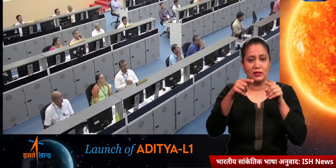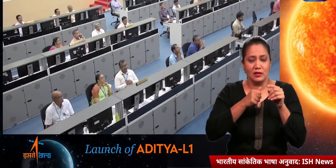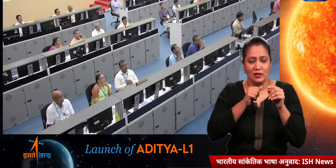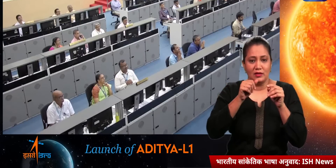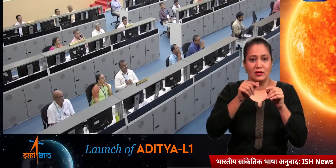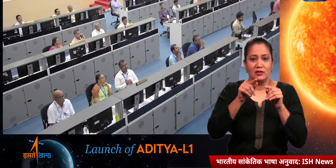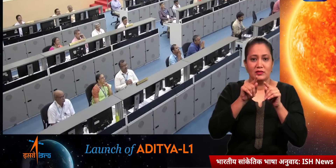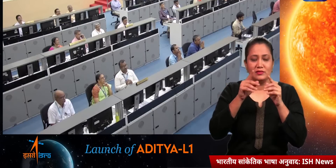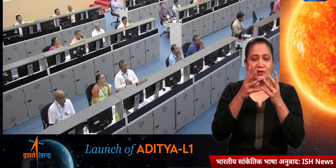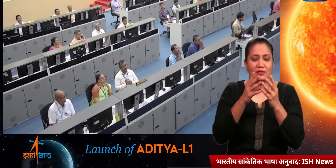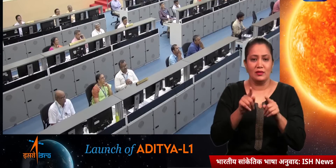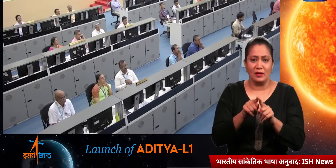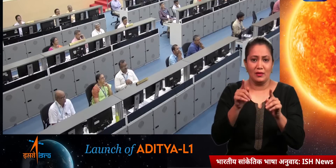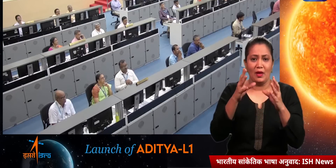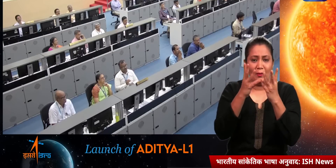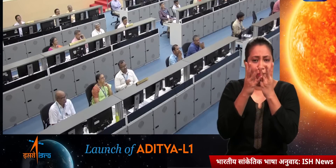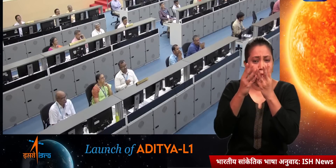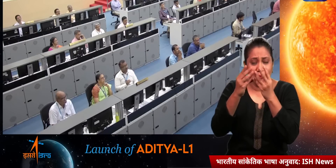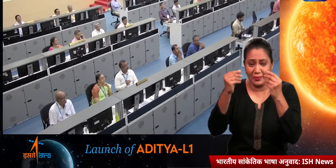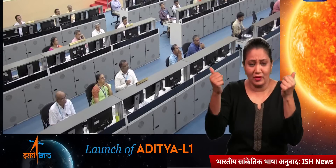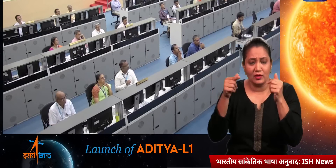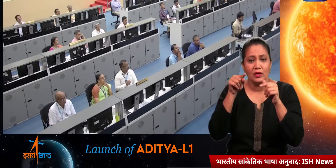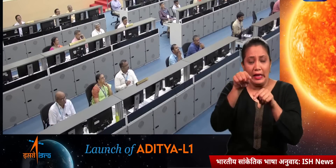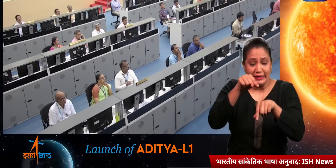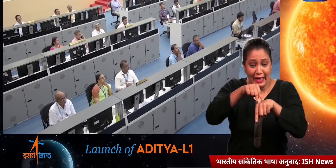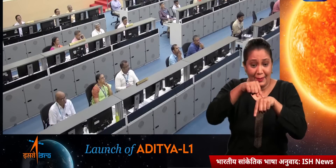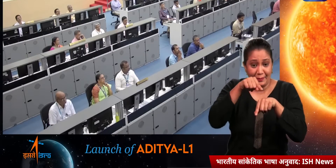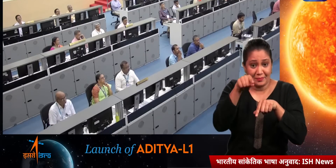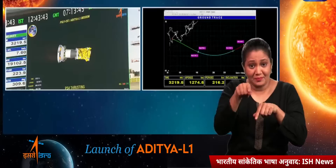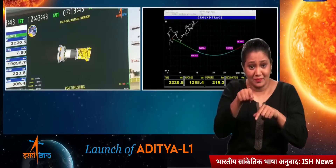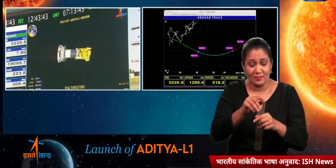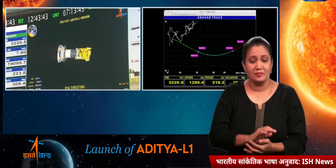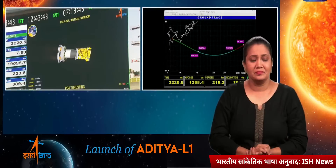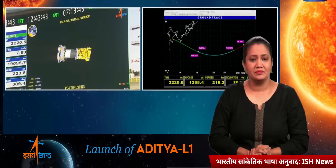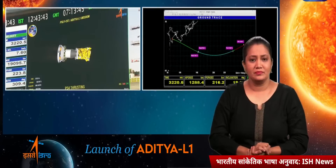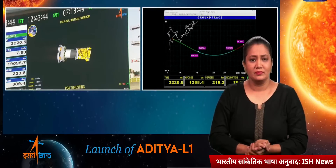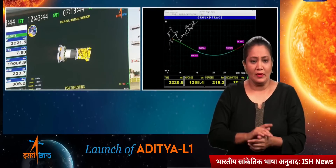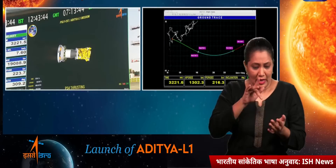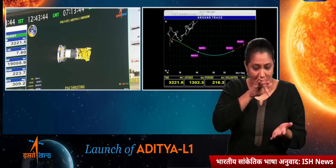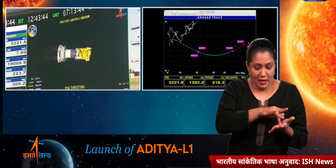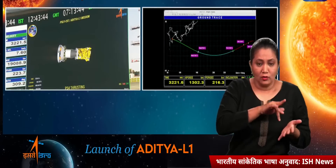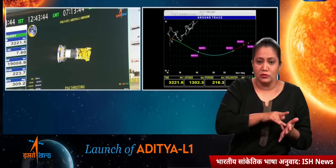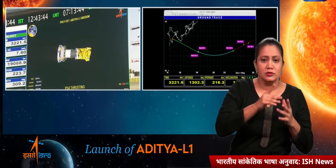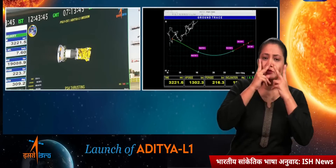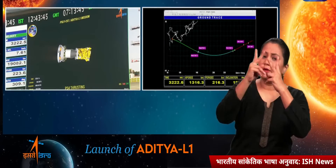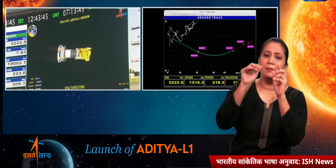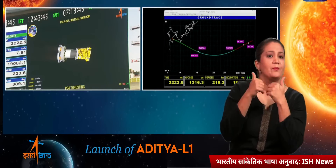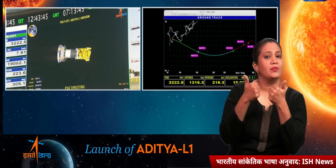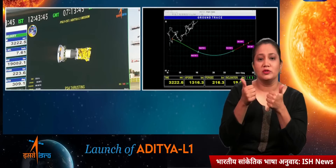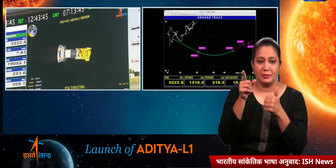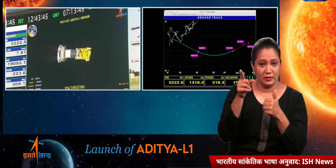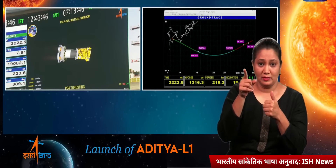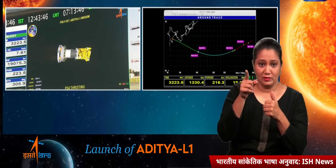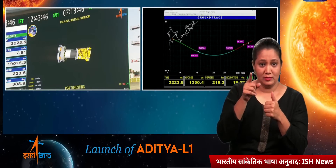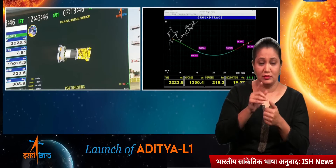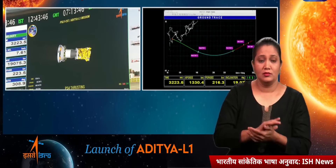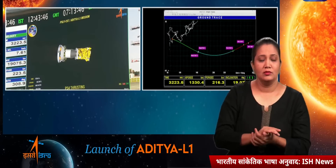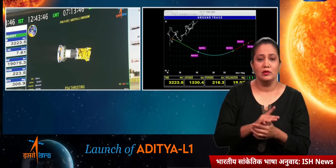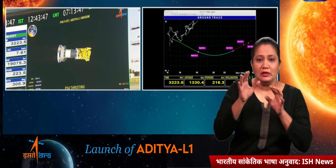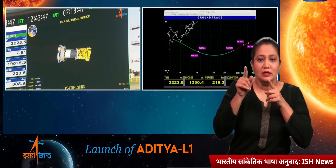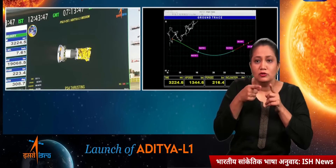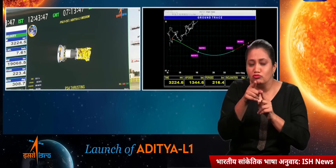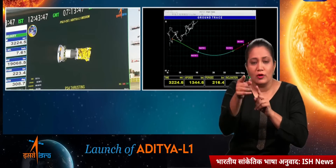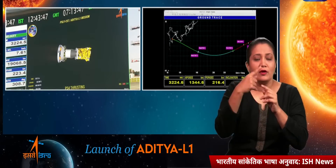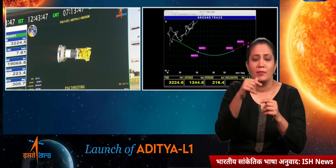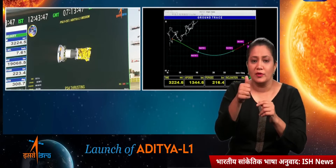दृष्टि से दूर हो जाता है, इस कालावधि में ग्राउंड स्टेशन की दृष्टि से बाहर जा चुका होता है और यान के